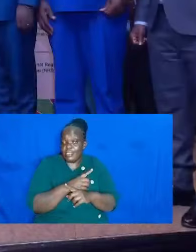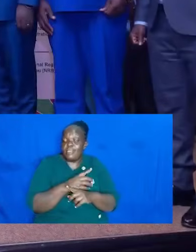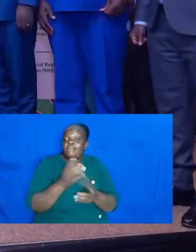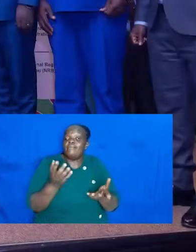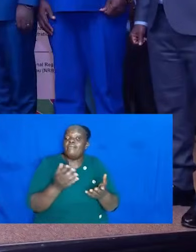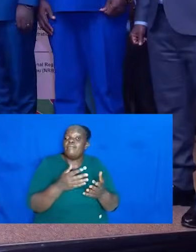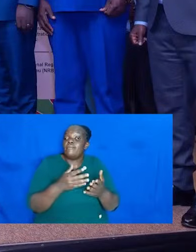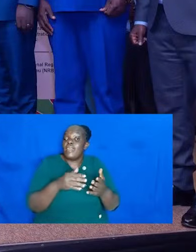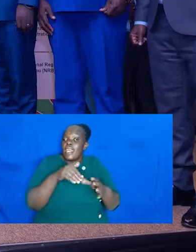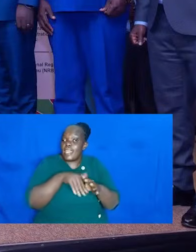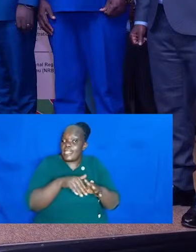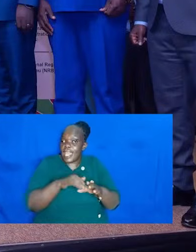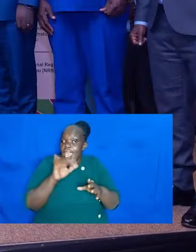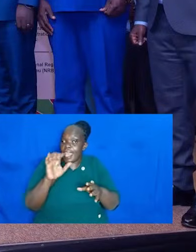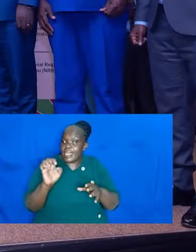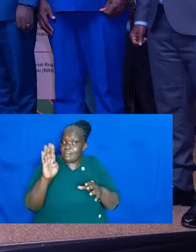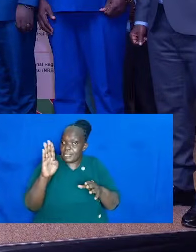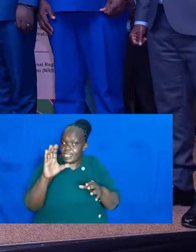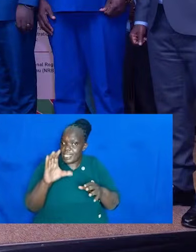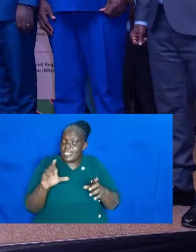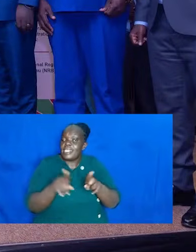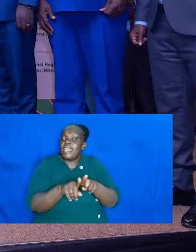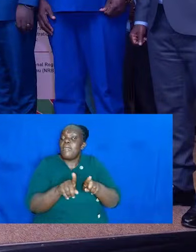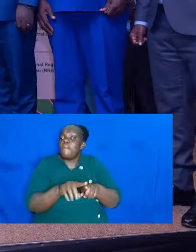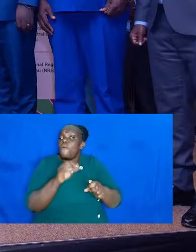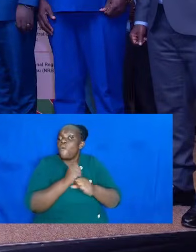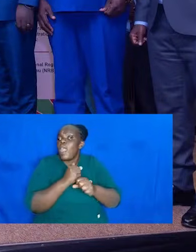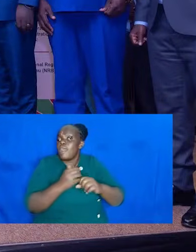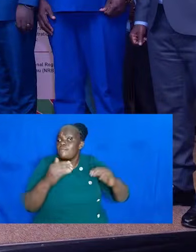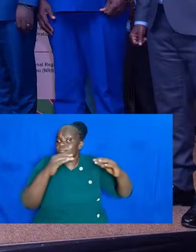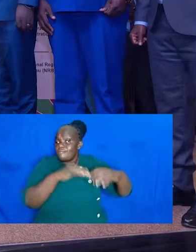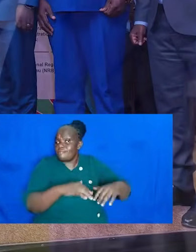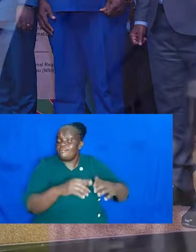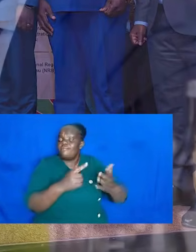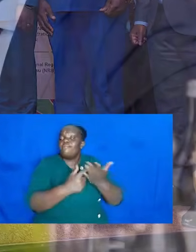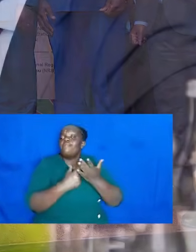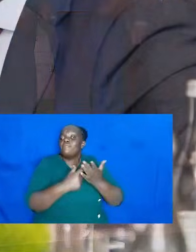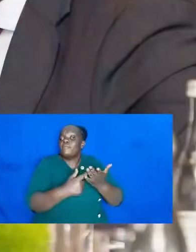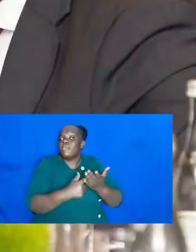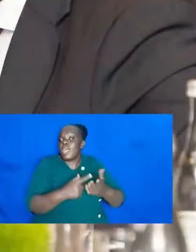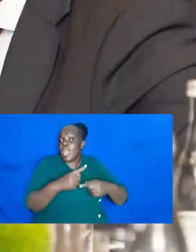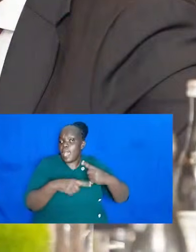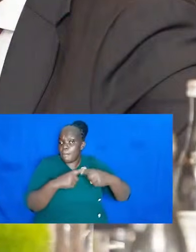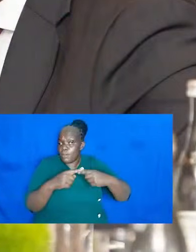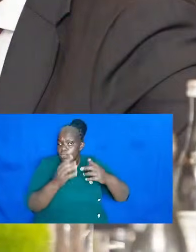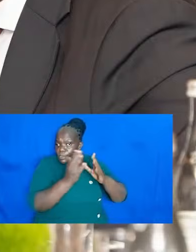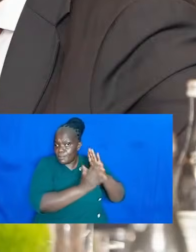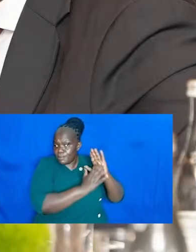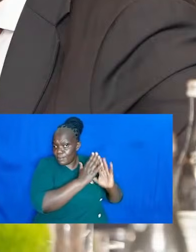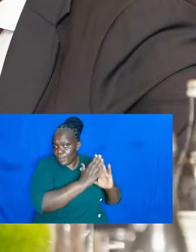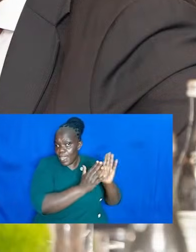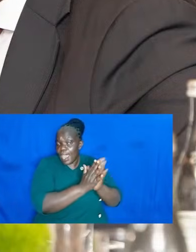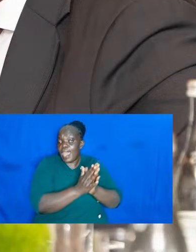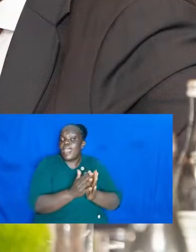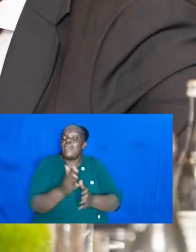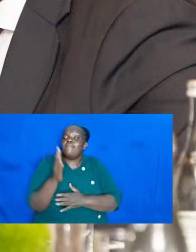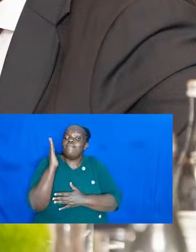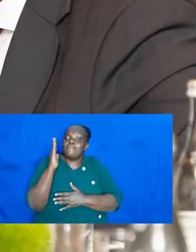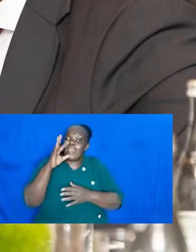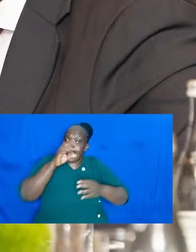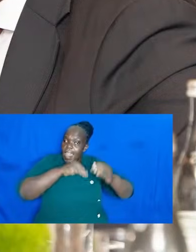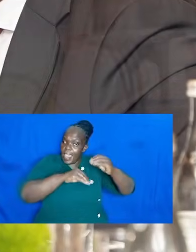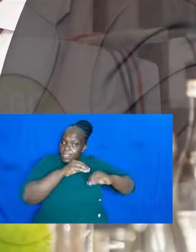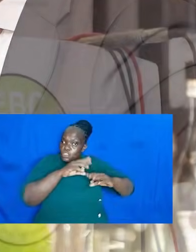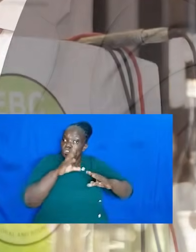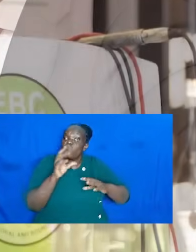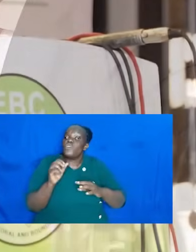Wizara ya mambo ya ndani na IEBC zilifanya mkutano wa mashauriano kuhusu maandalizi na usalama wa uchaguzi